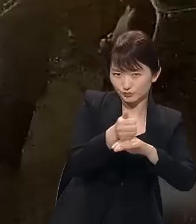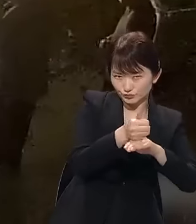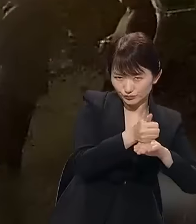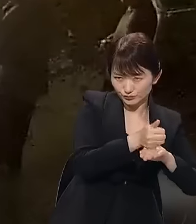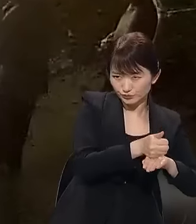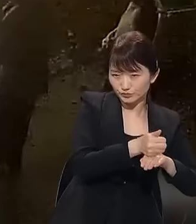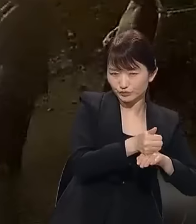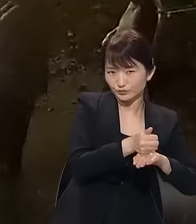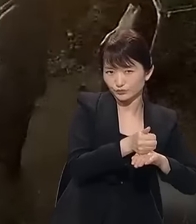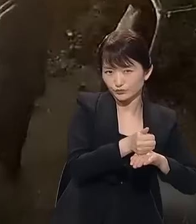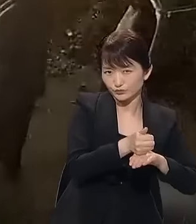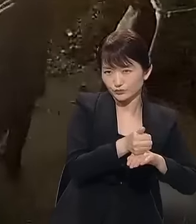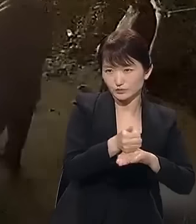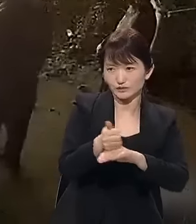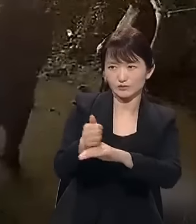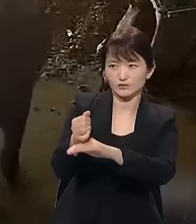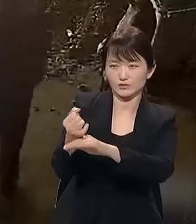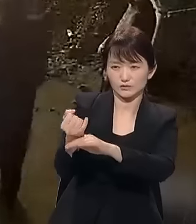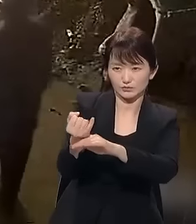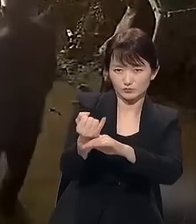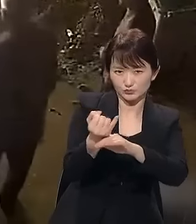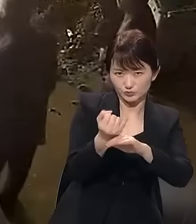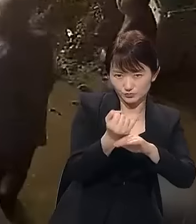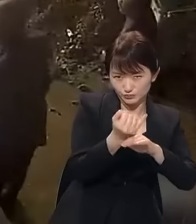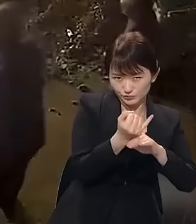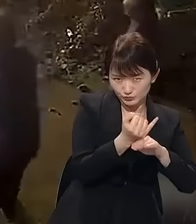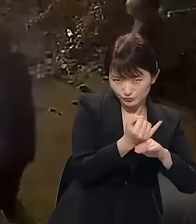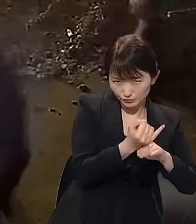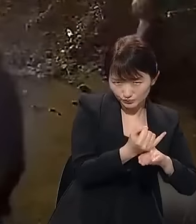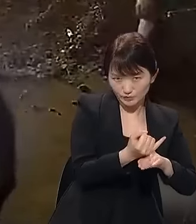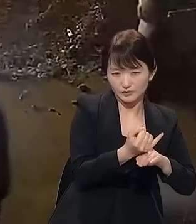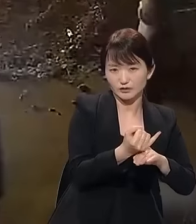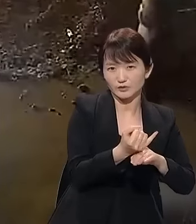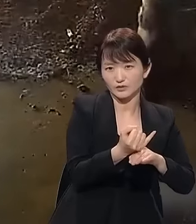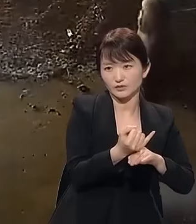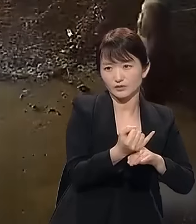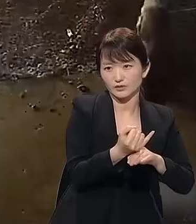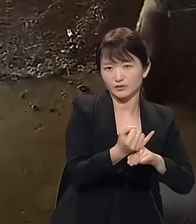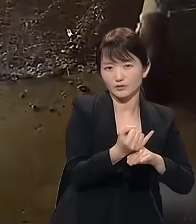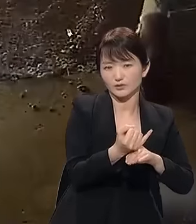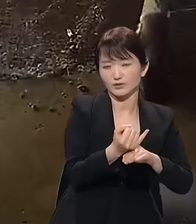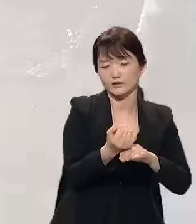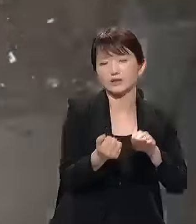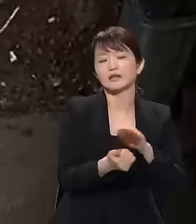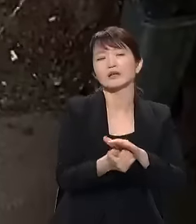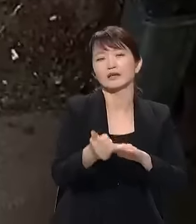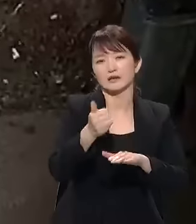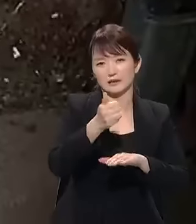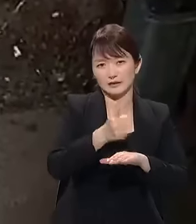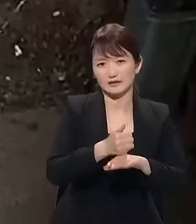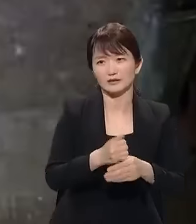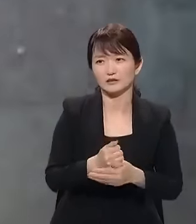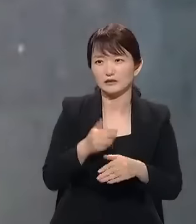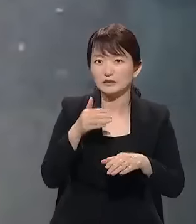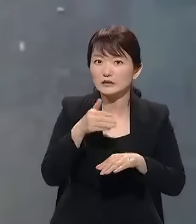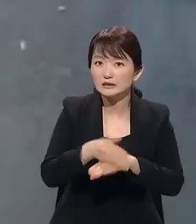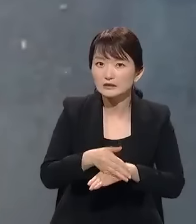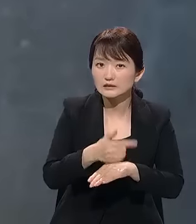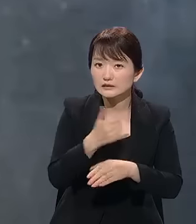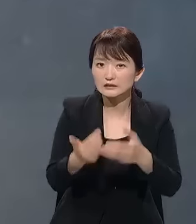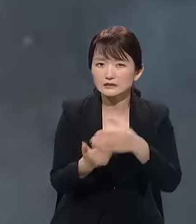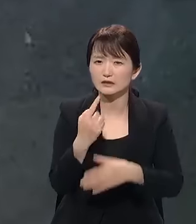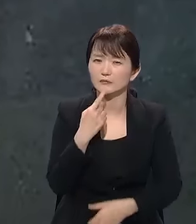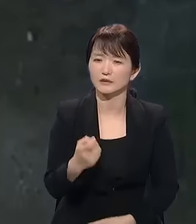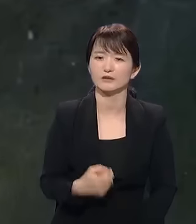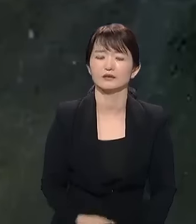건데요. 여성은 침착하게 위치를 조정한 뒤에 후진해서 차량을 빼내는 데 성공합니다. 좀만 늦었으면 정말 큰일 날